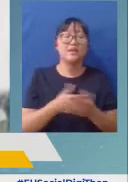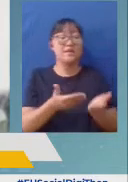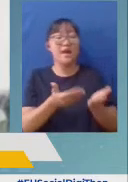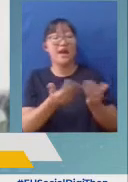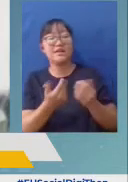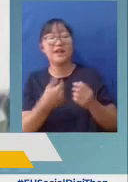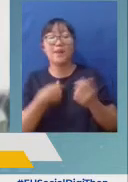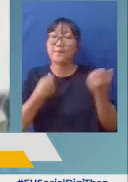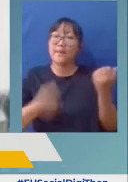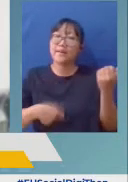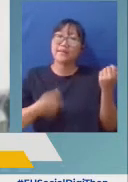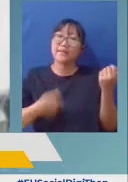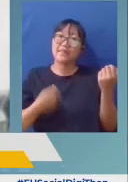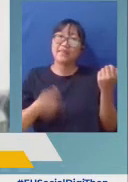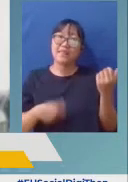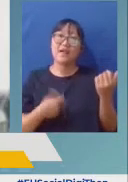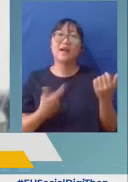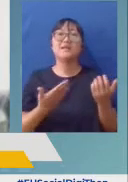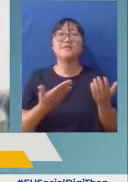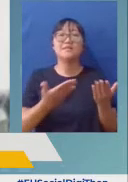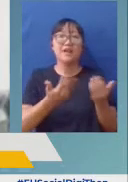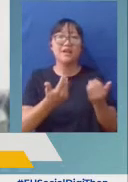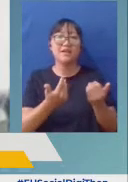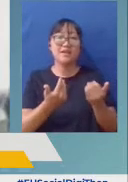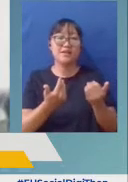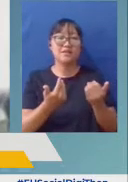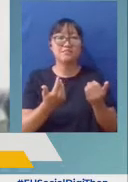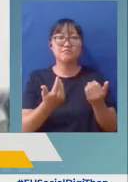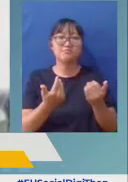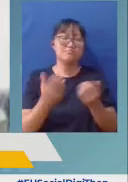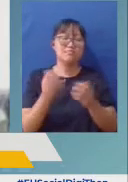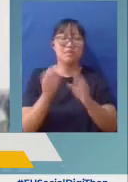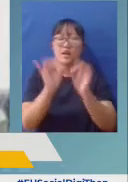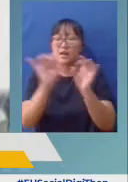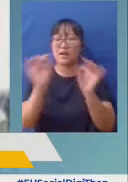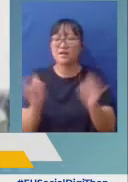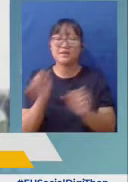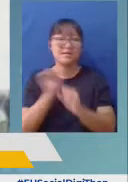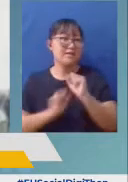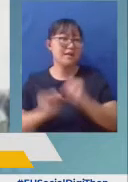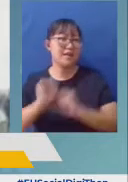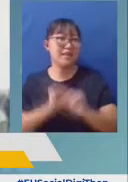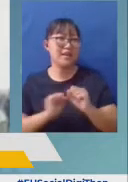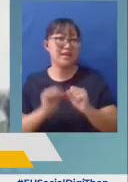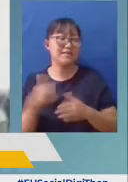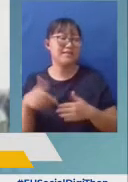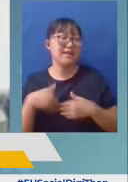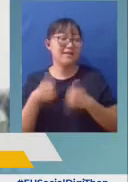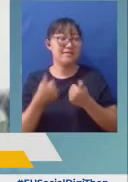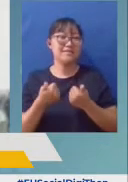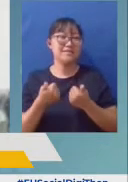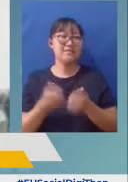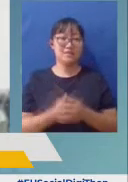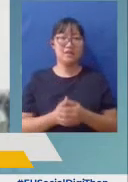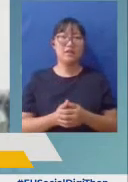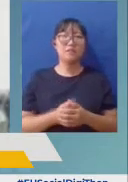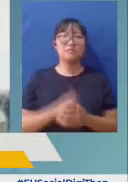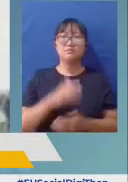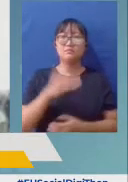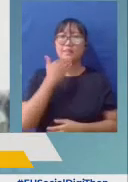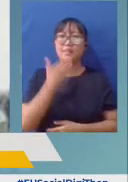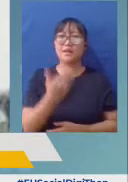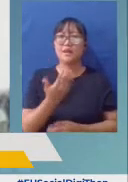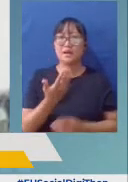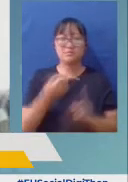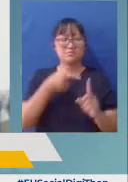ajak dia sesuatu yang mengasyikkan buat dia, ya. Nah, tapi juga pertanyaanku adalah kenapa sih dia kok nggak punya